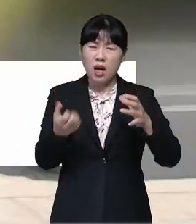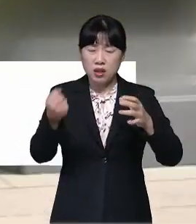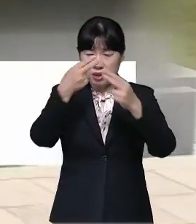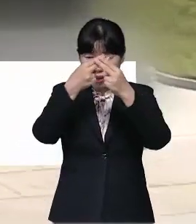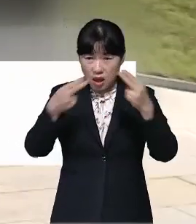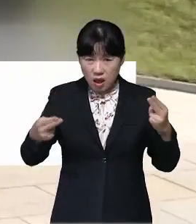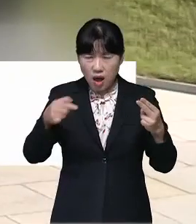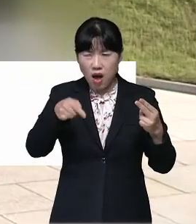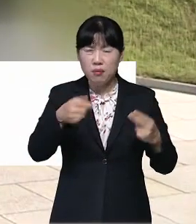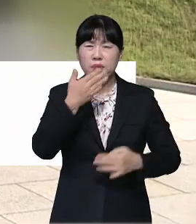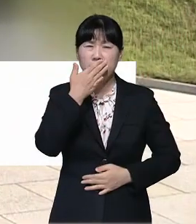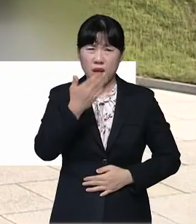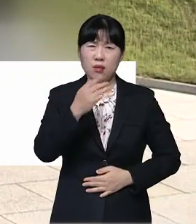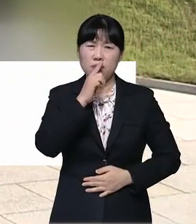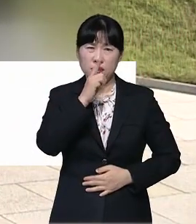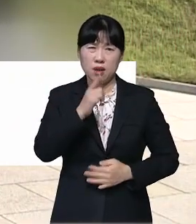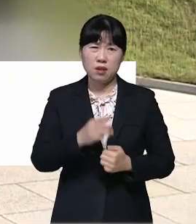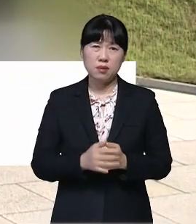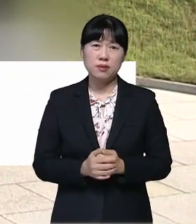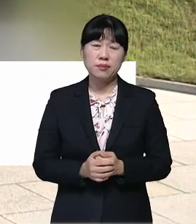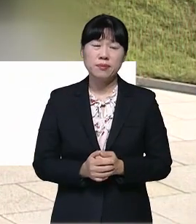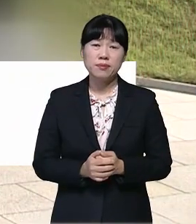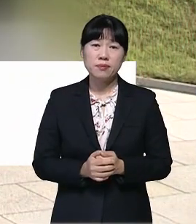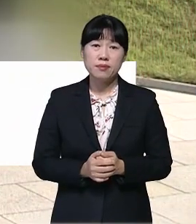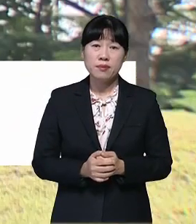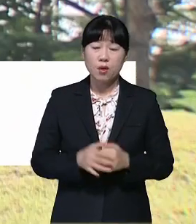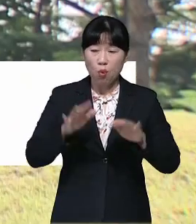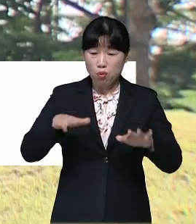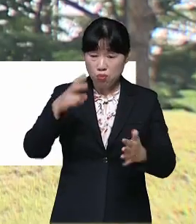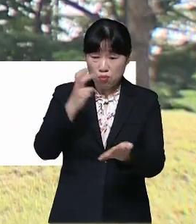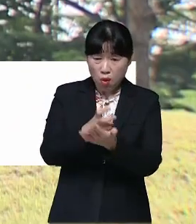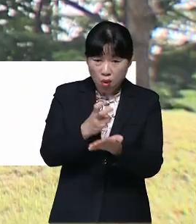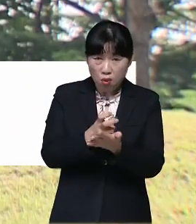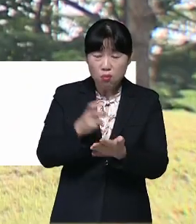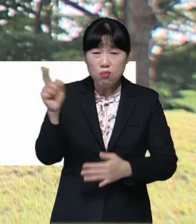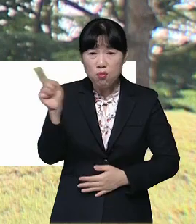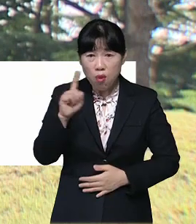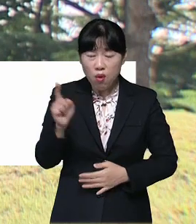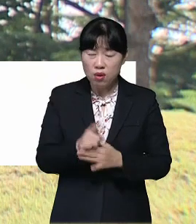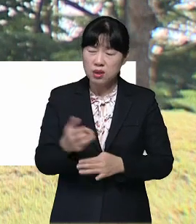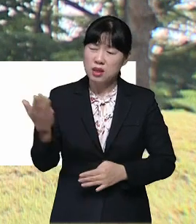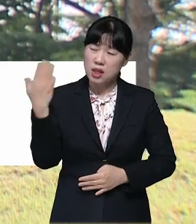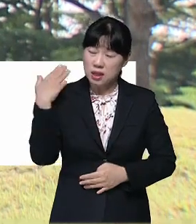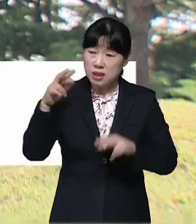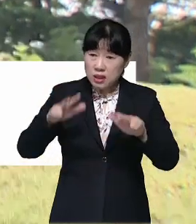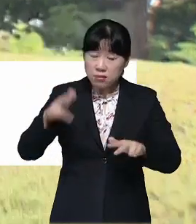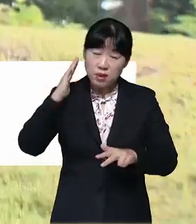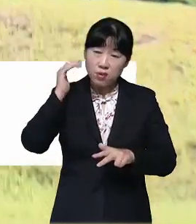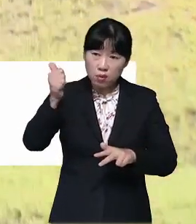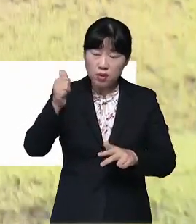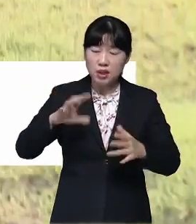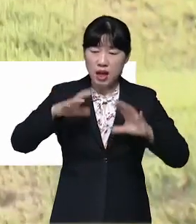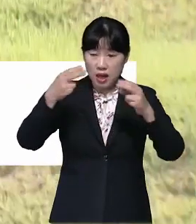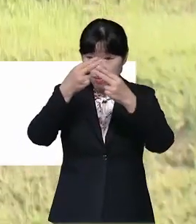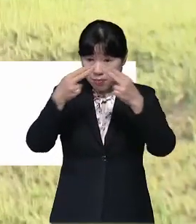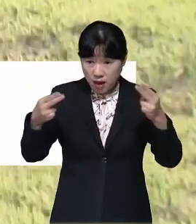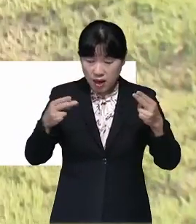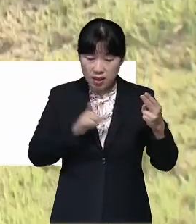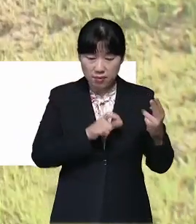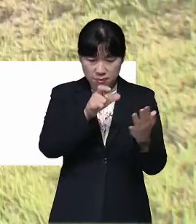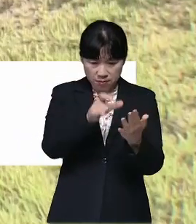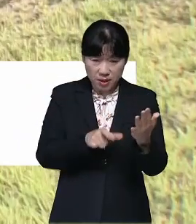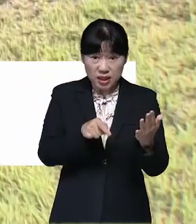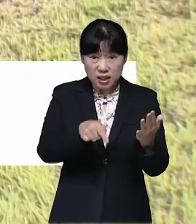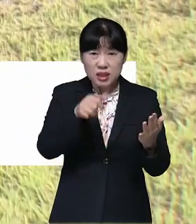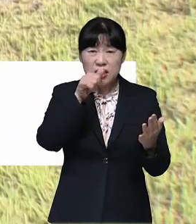치러질 상황입니다 현 애국가 정부에서는 전현직 대통령 등은 국가 장 의 대상자 만 명